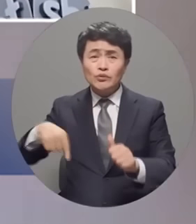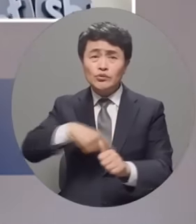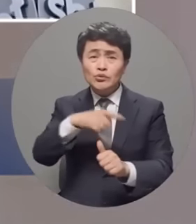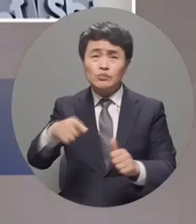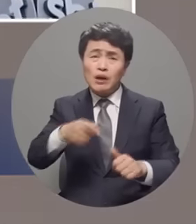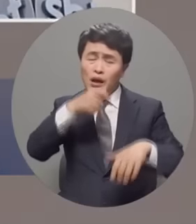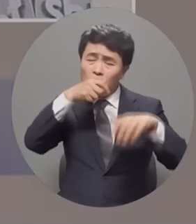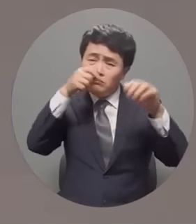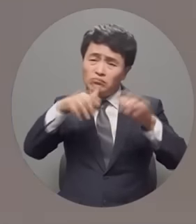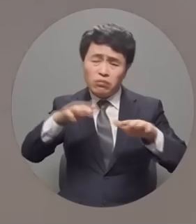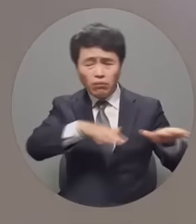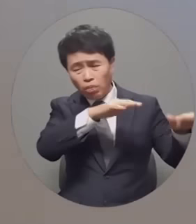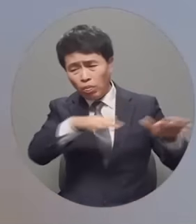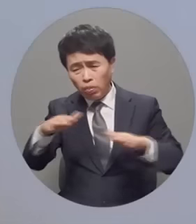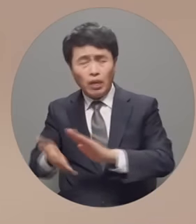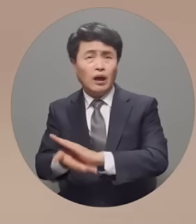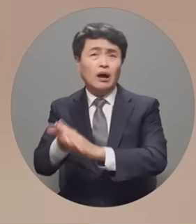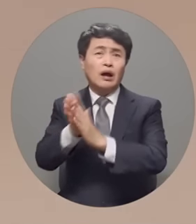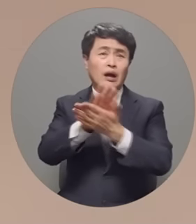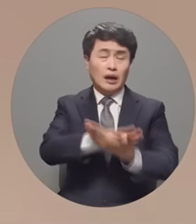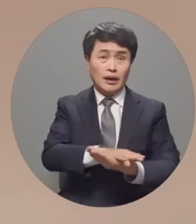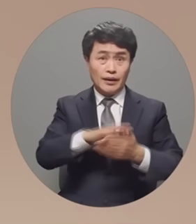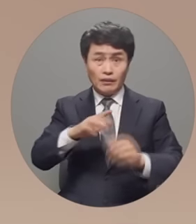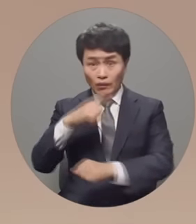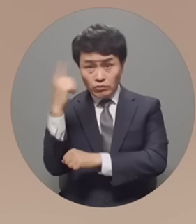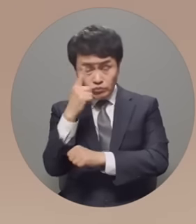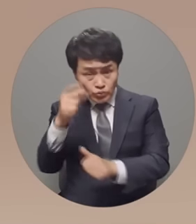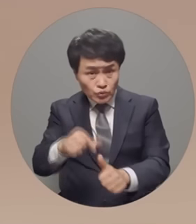com bastante água, né? 헬기를 동원한